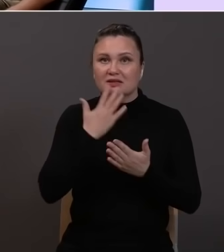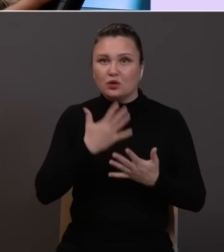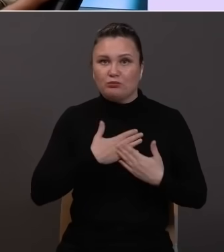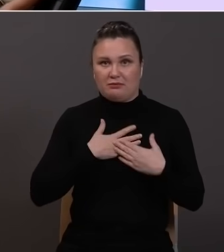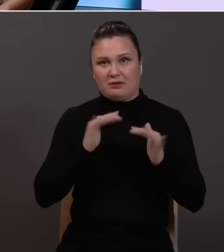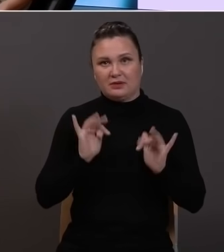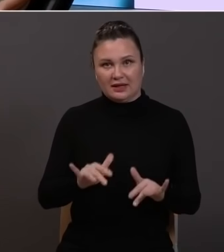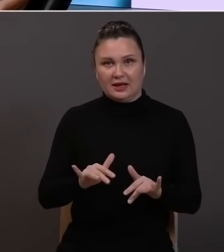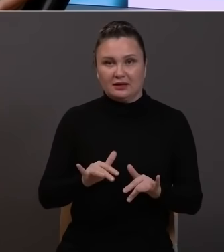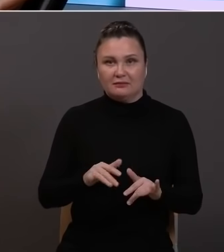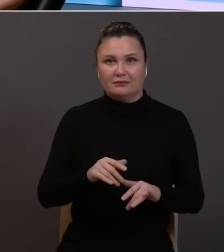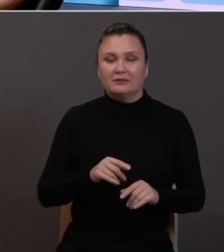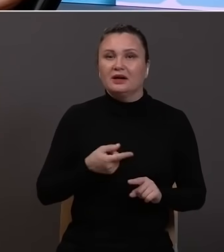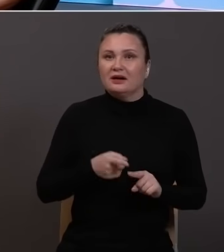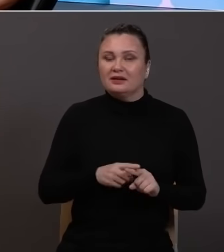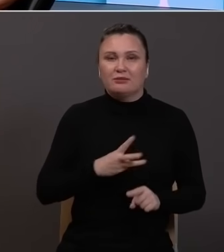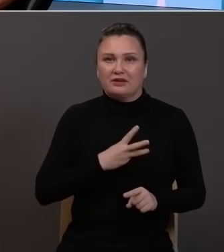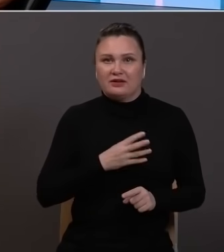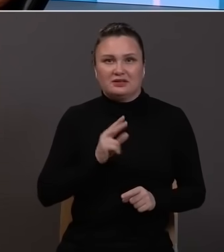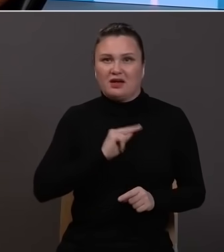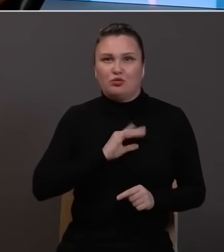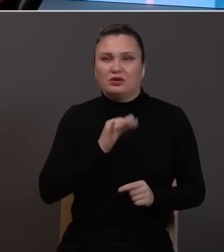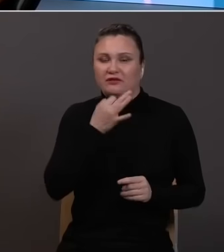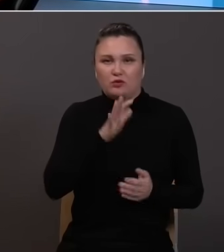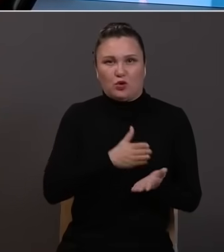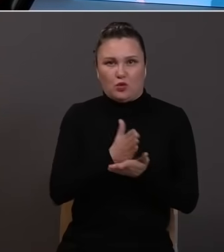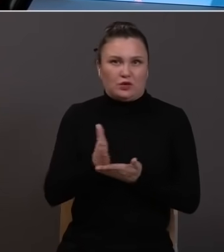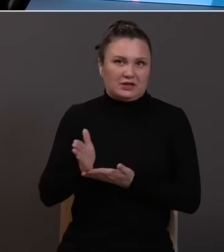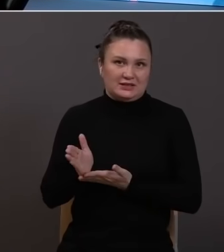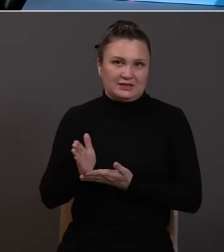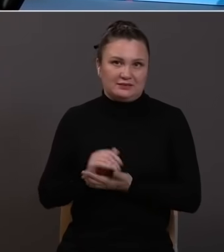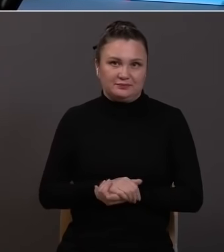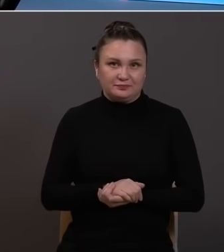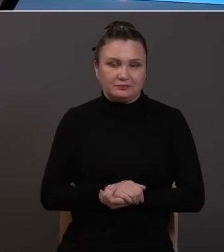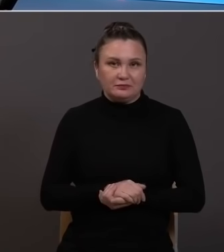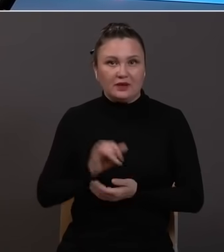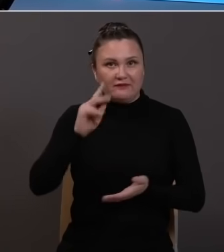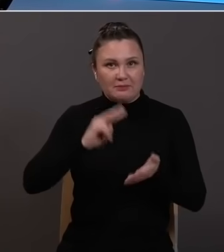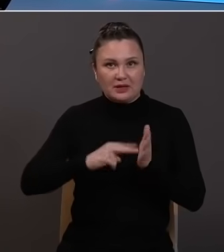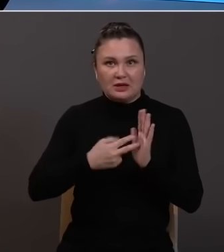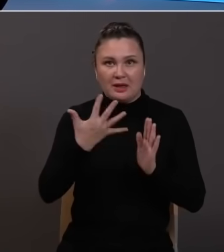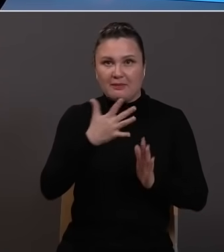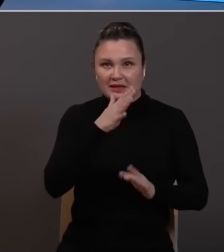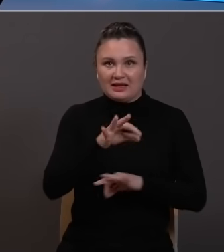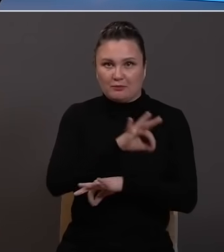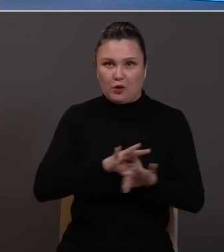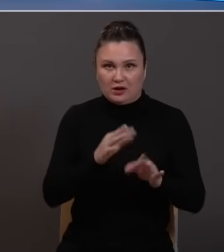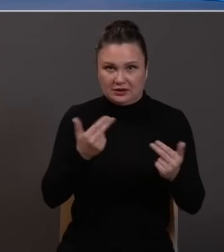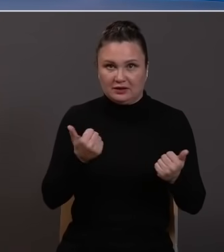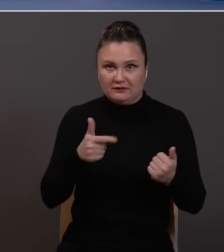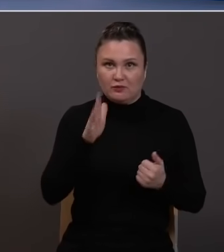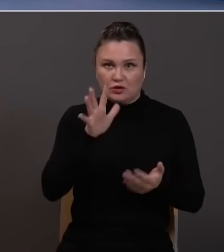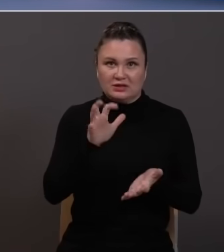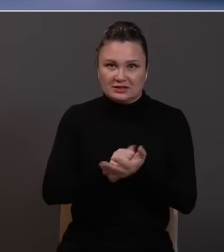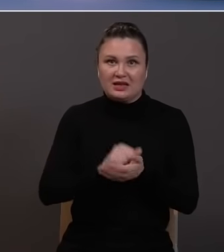делом. Это, она работает в любой отрасли, абсолютно. Ну, в планах, естественно, у вас вот этот 5-летний проект, наверное. И будете